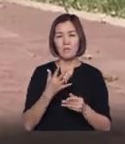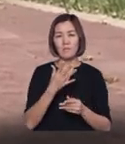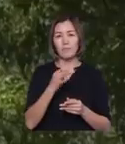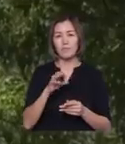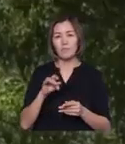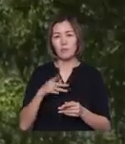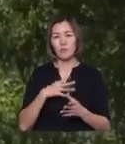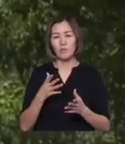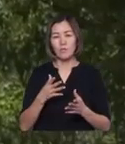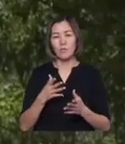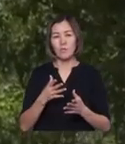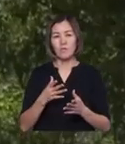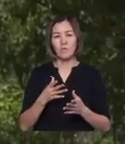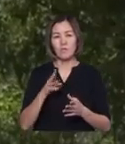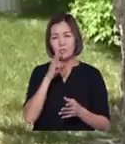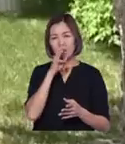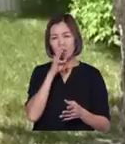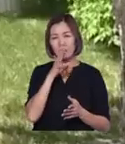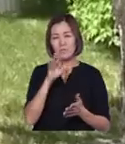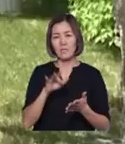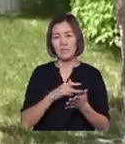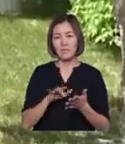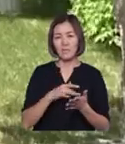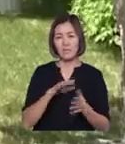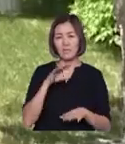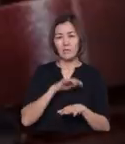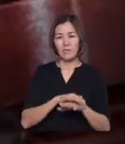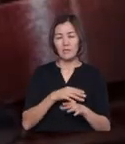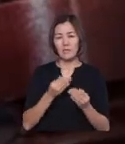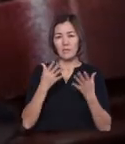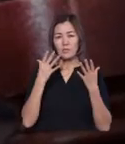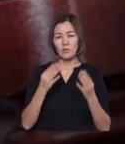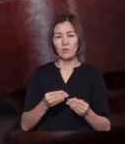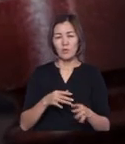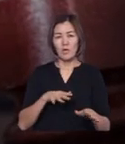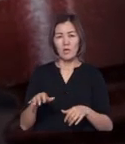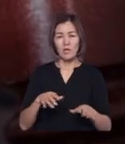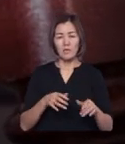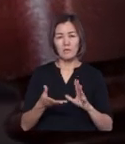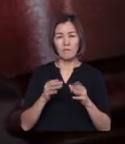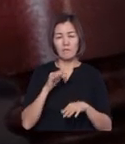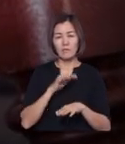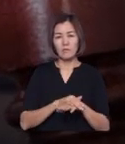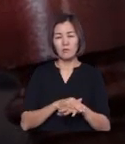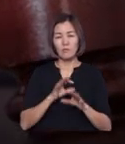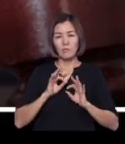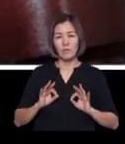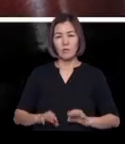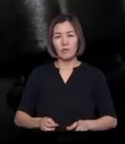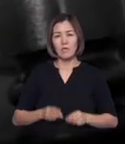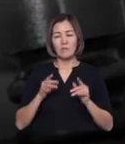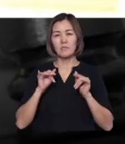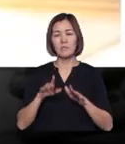миллион теңгеден асатын жалақыны негізсіз есептегенін анықтады. Қазіргі таңда алаяқтық фактісі бойынша прокуратура қылмыстық істі